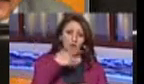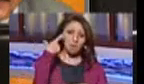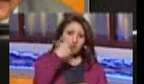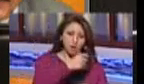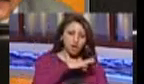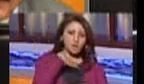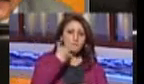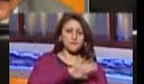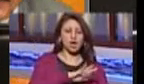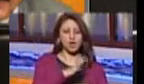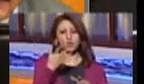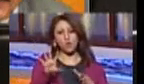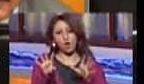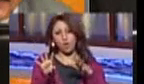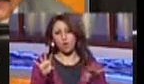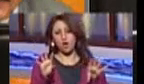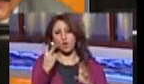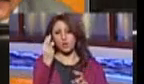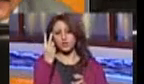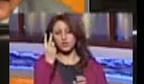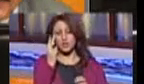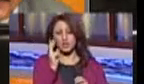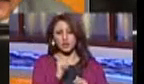في البرنامج بتاعك